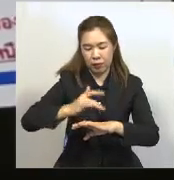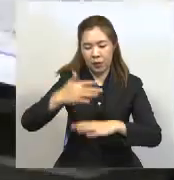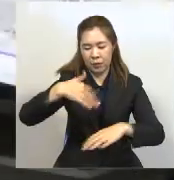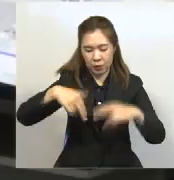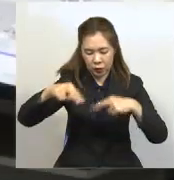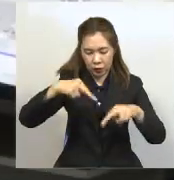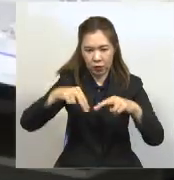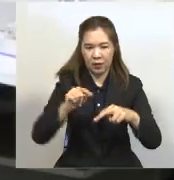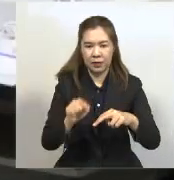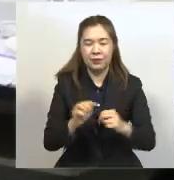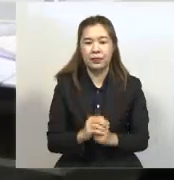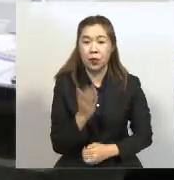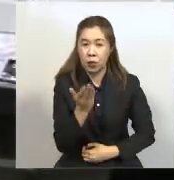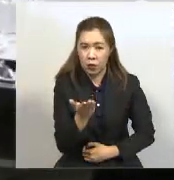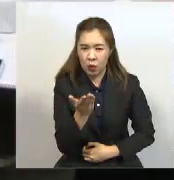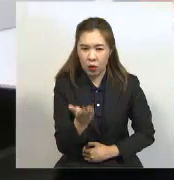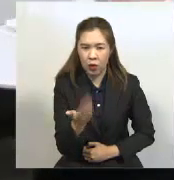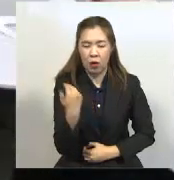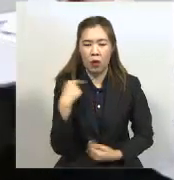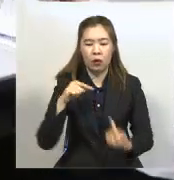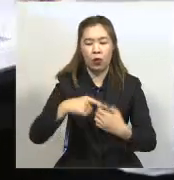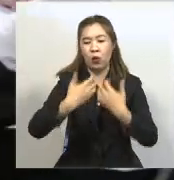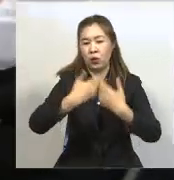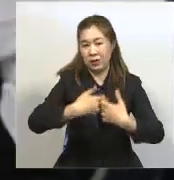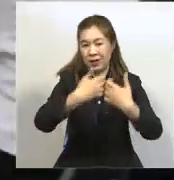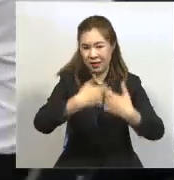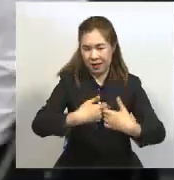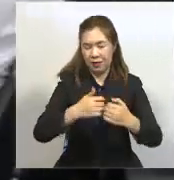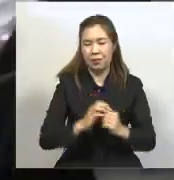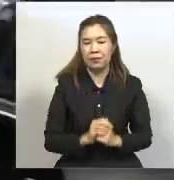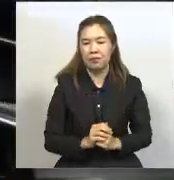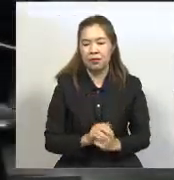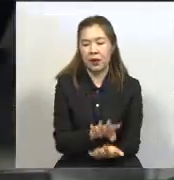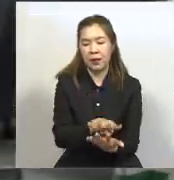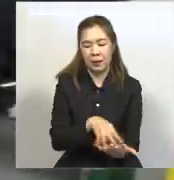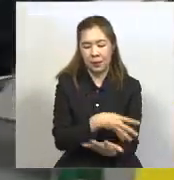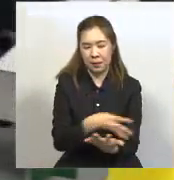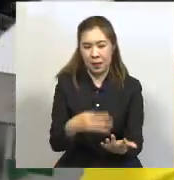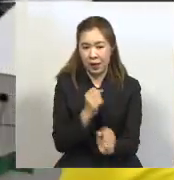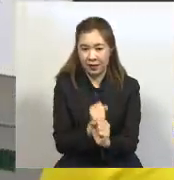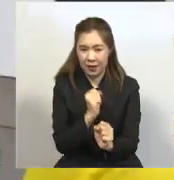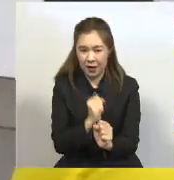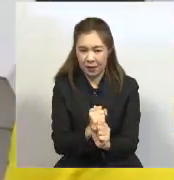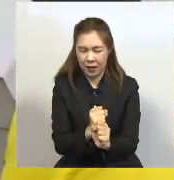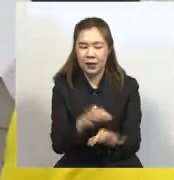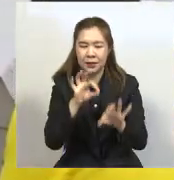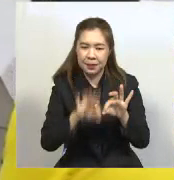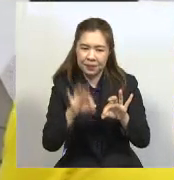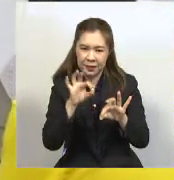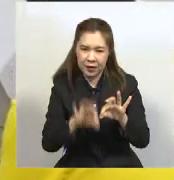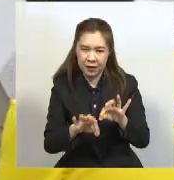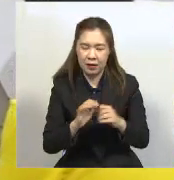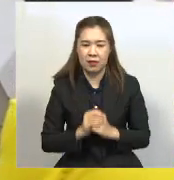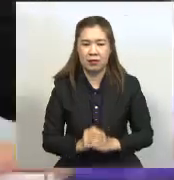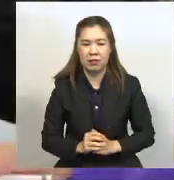นนอกจากนี้ยังขอความร่วมมือไปยังภาคอุตสาหกรรมด้วยนะคะให้ช่วยกันวางแผนการใช้น้ำอย่างประหยัดและ